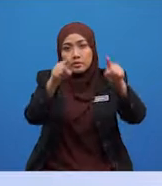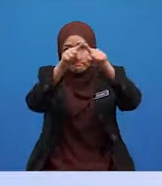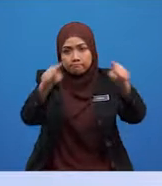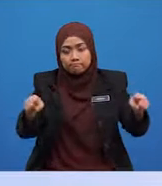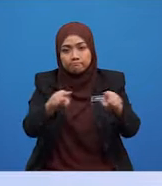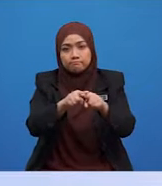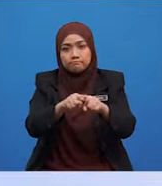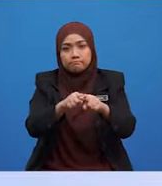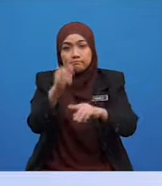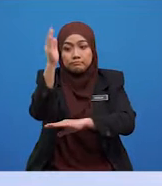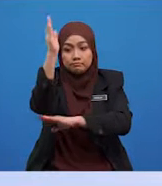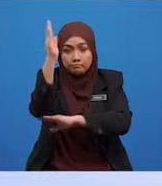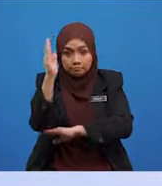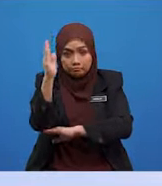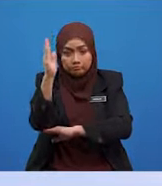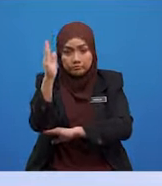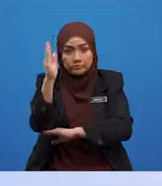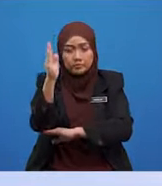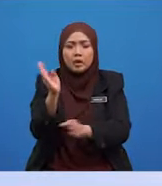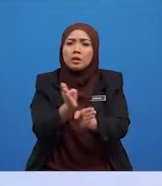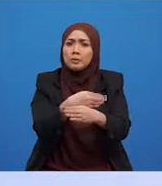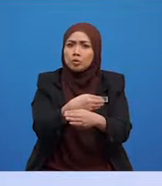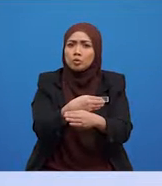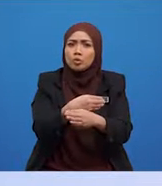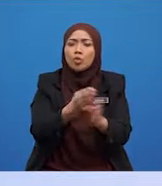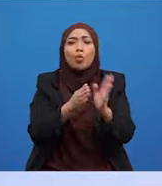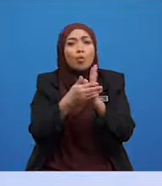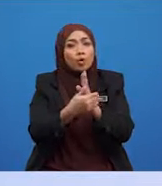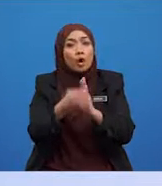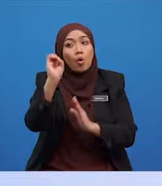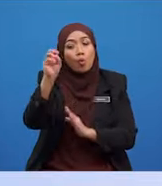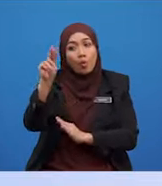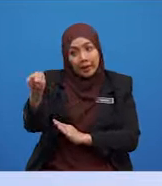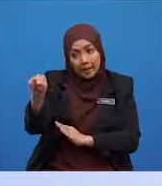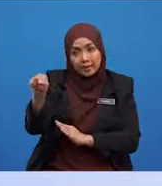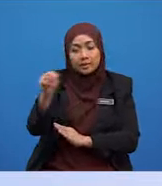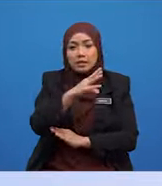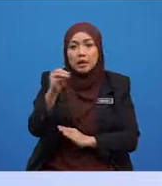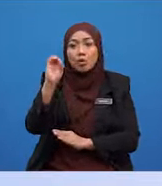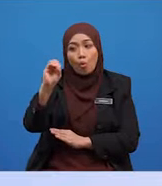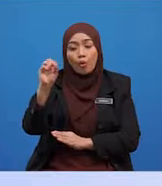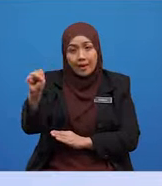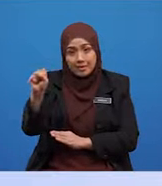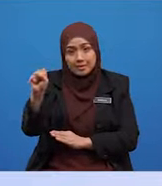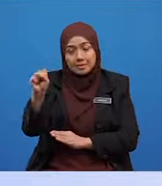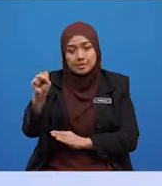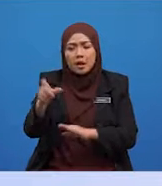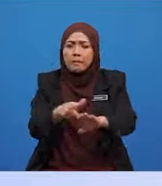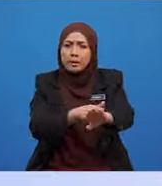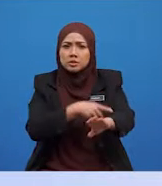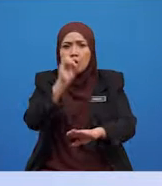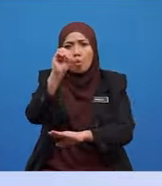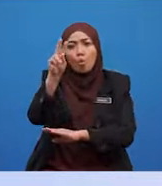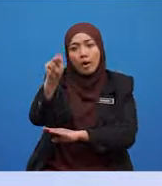Segitiga bersudut tegak terbentuk oleh panjang ON dan panjang OS.